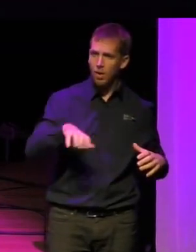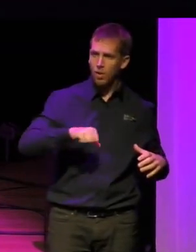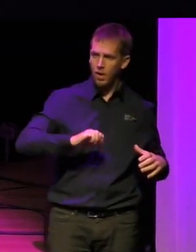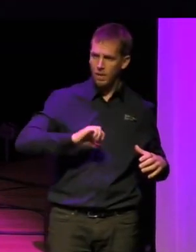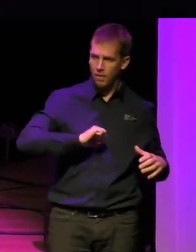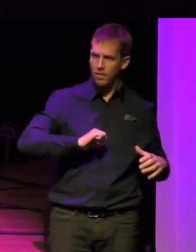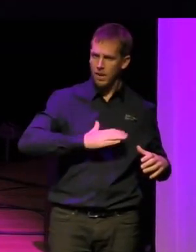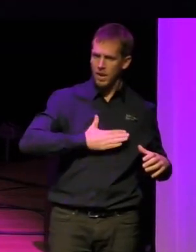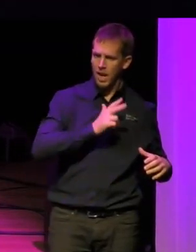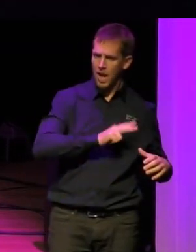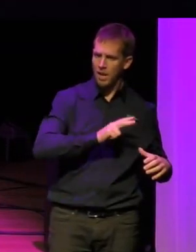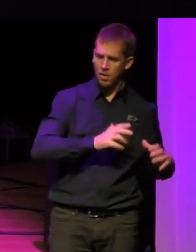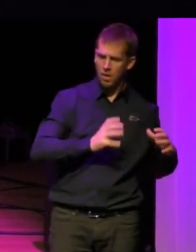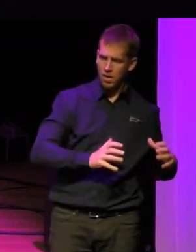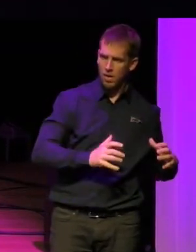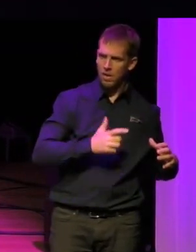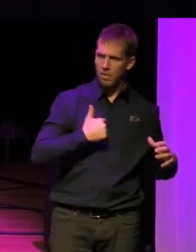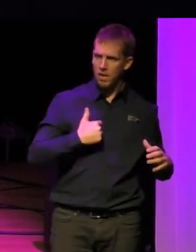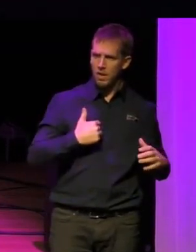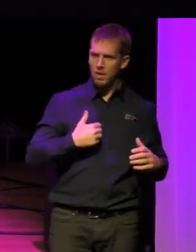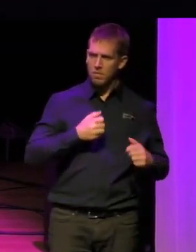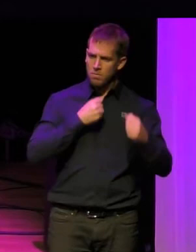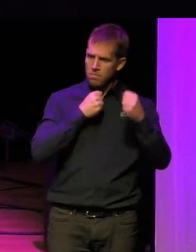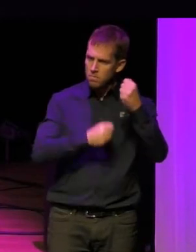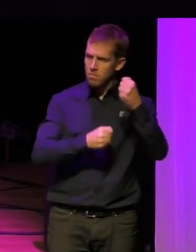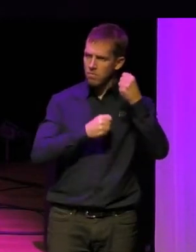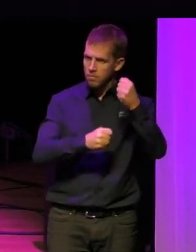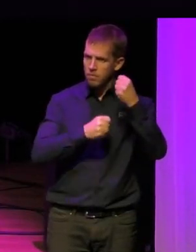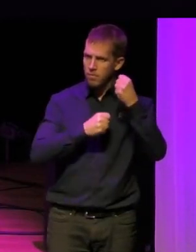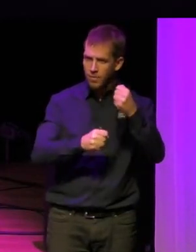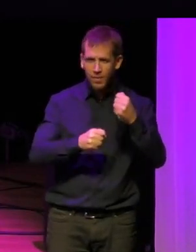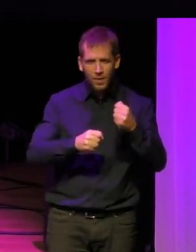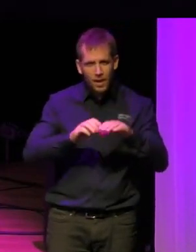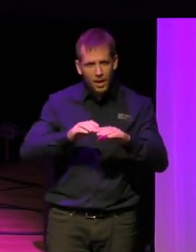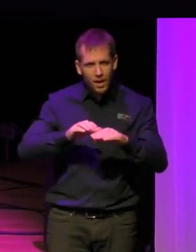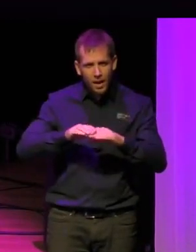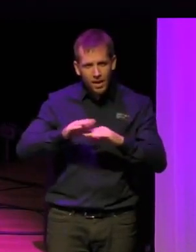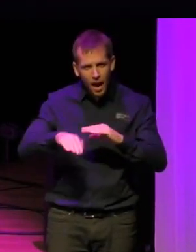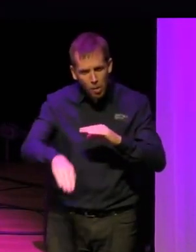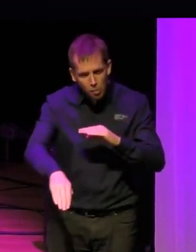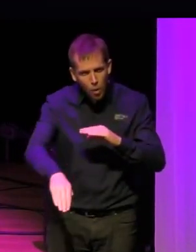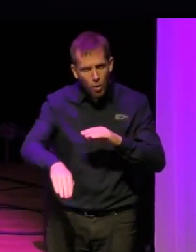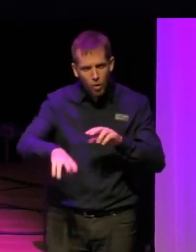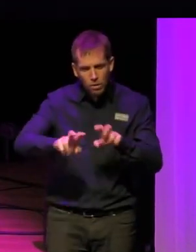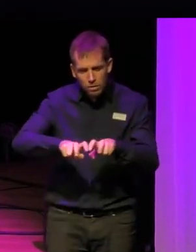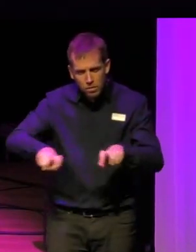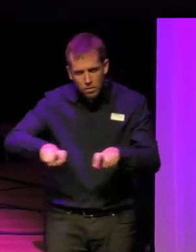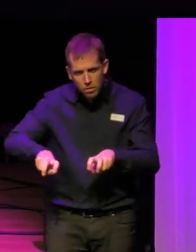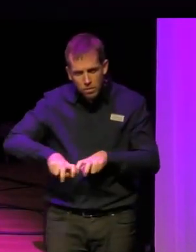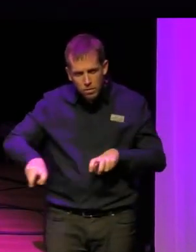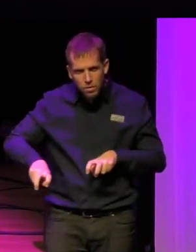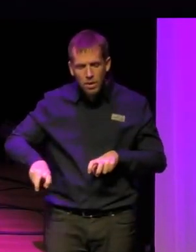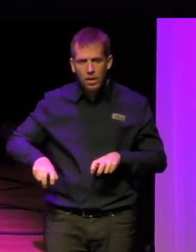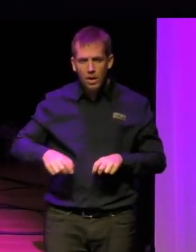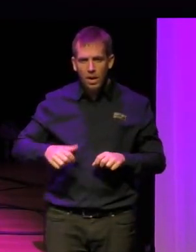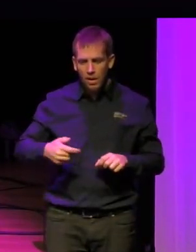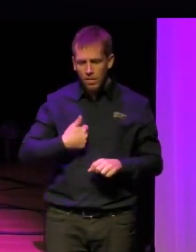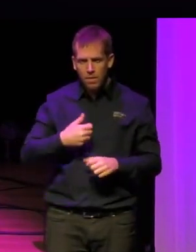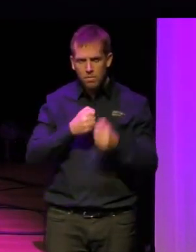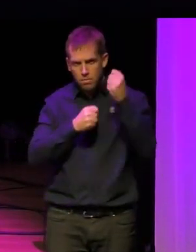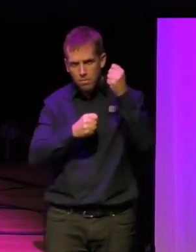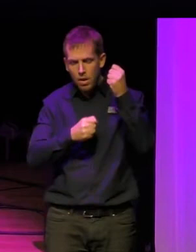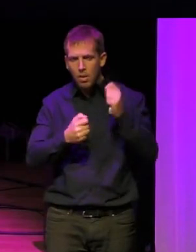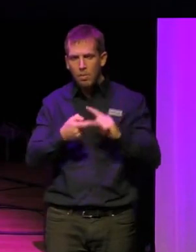ansvar och kommit ut på gatorna, satte oss på trappan på gatorna och började att säga